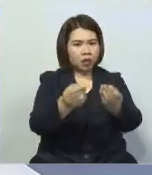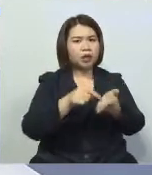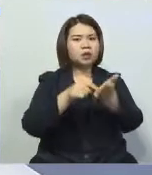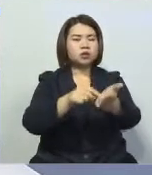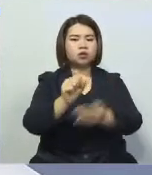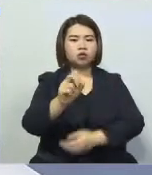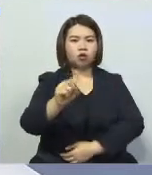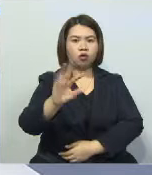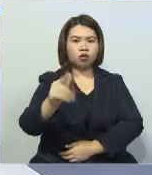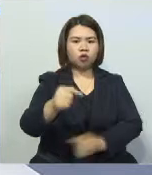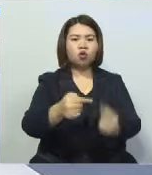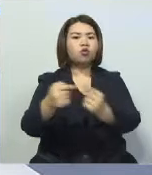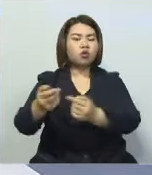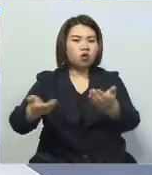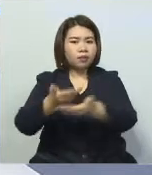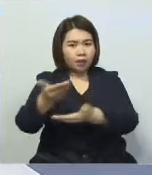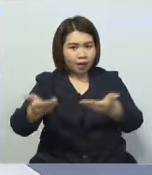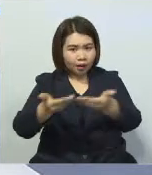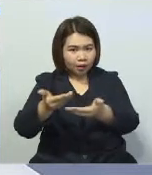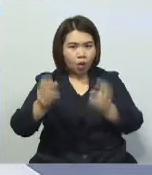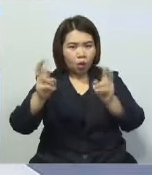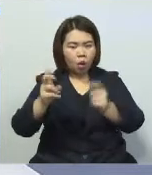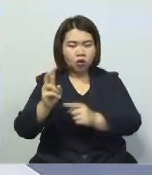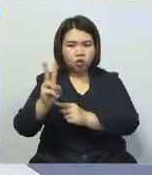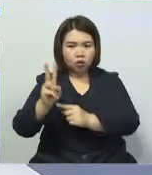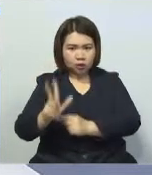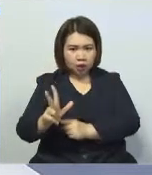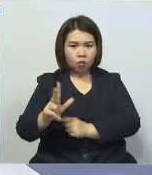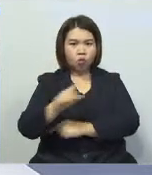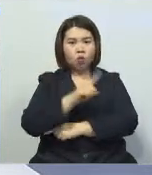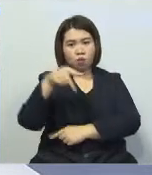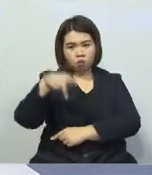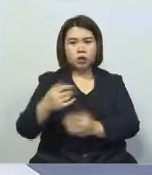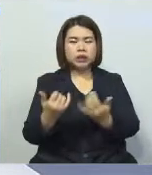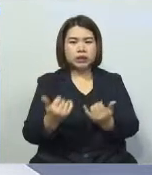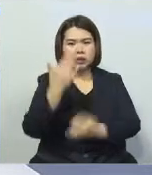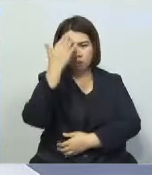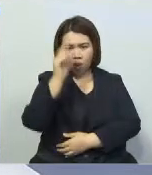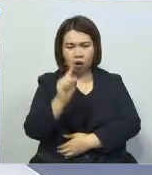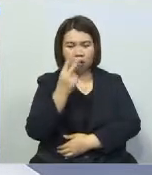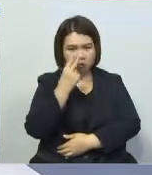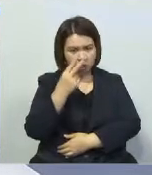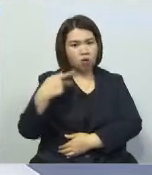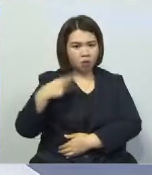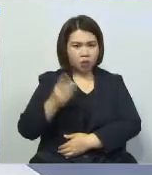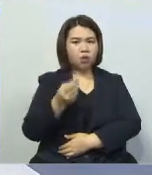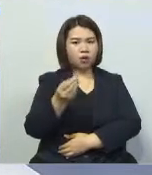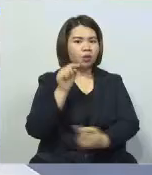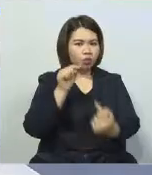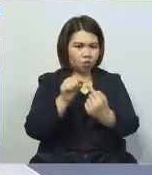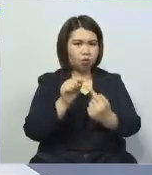าที่ประชุมสนชเพื่อนำไปสู่การพิจารณาในวาระที่2และวาระที่3ในวันพุธนี้นะครับเพราะเขามองว่าเป็นประโยชน์กับชาวน